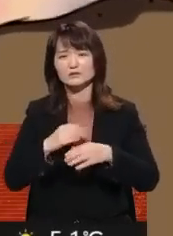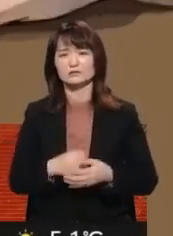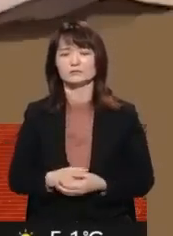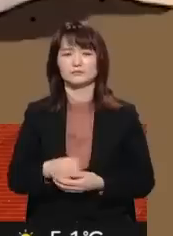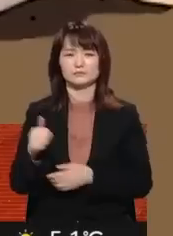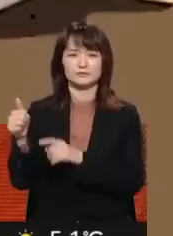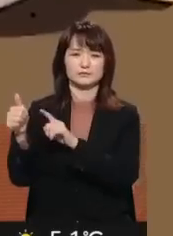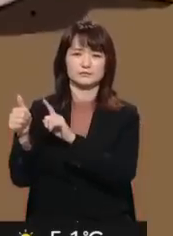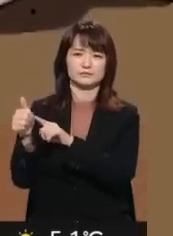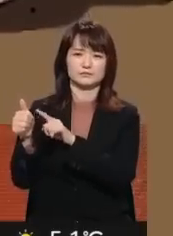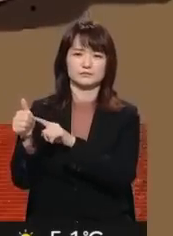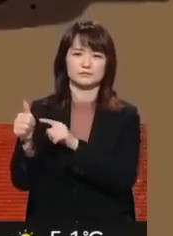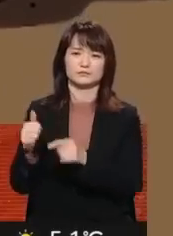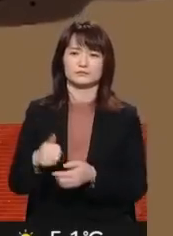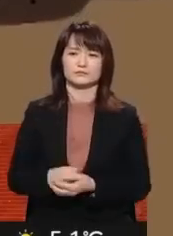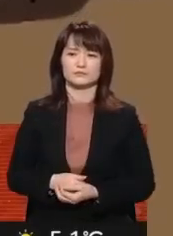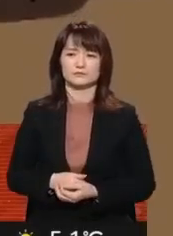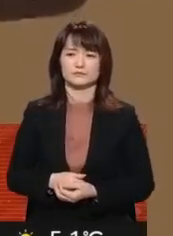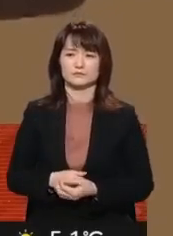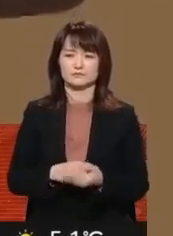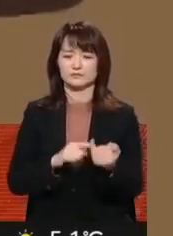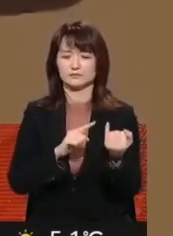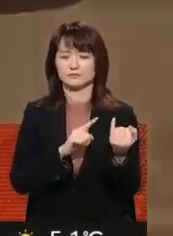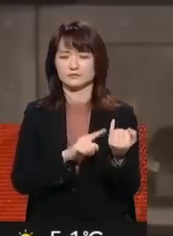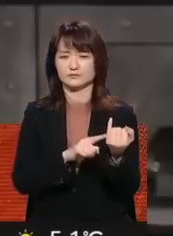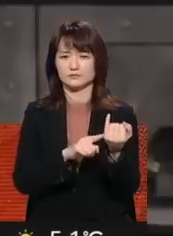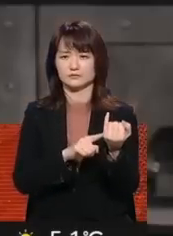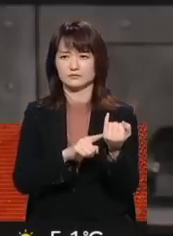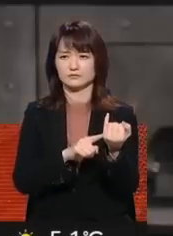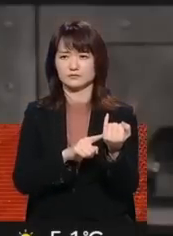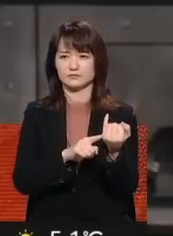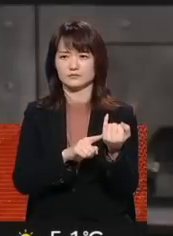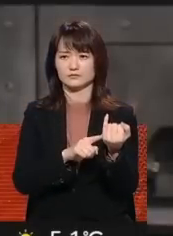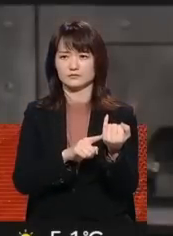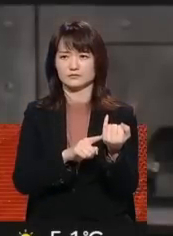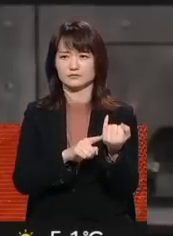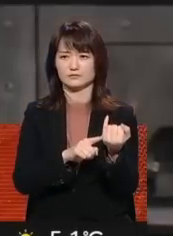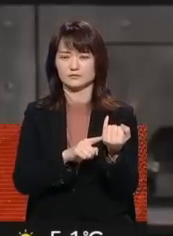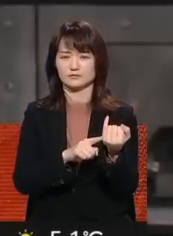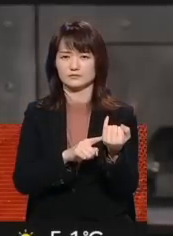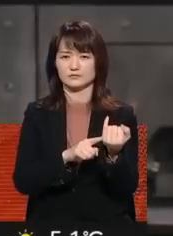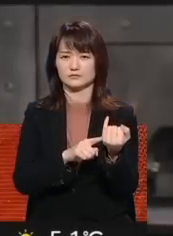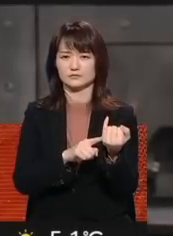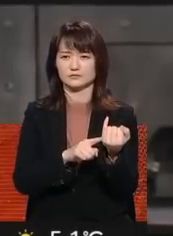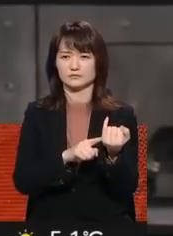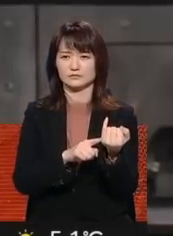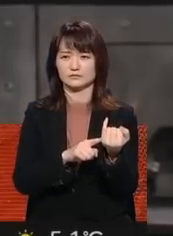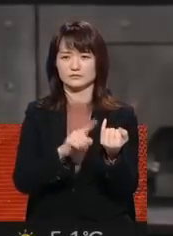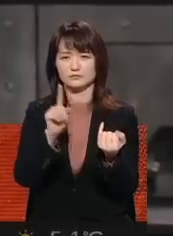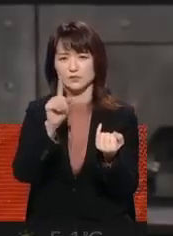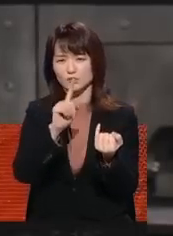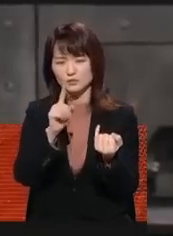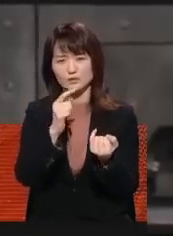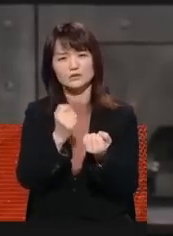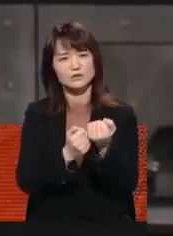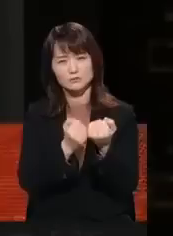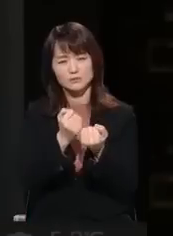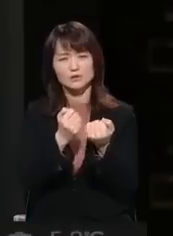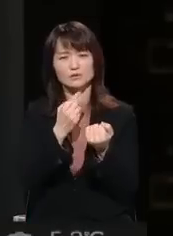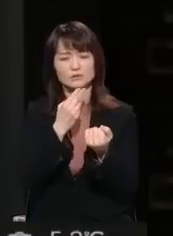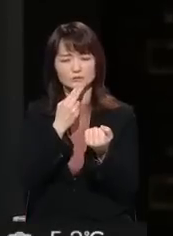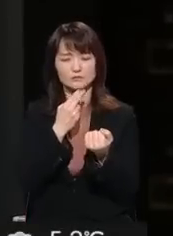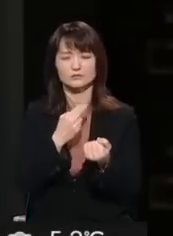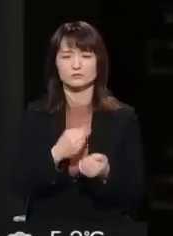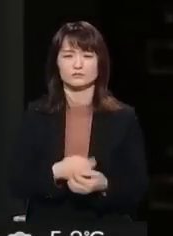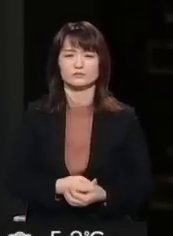가해자 남성분은 그 피해자한테 피해를 회복하는 어떤 노력도 하지 않았기 때문에 문제가 됐던 거죠 자